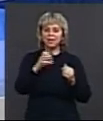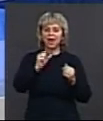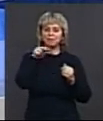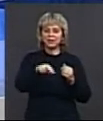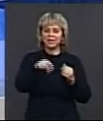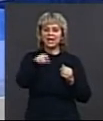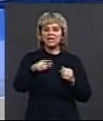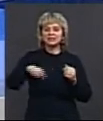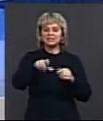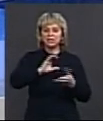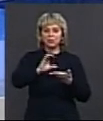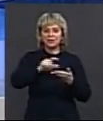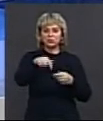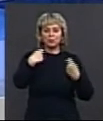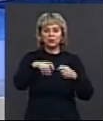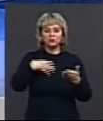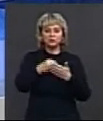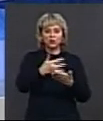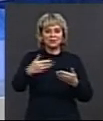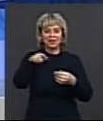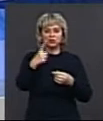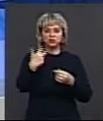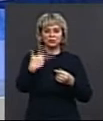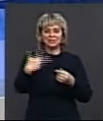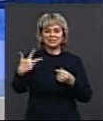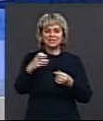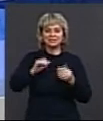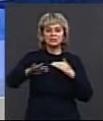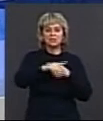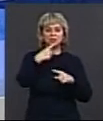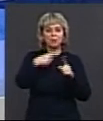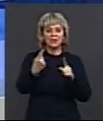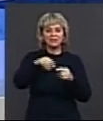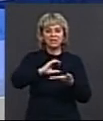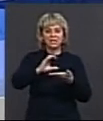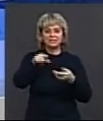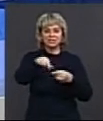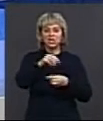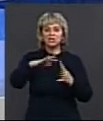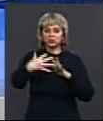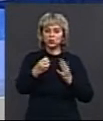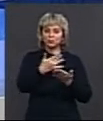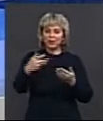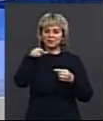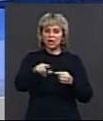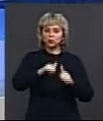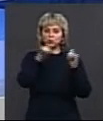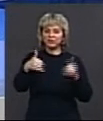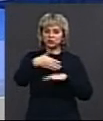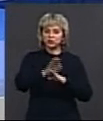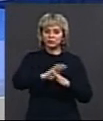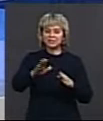апреля. Донские производители продают свой товар в 133 страны, но половина экспорта – сельхозпродукция. Как увеличить